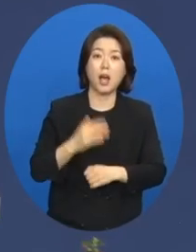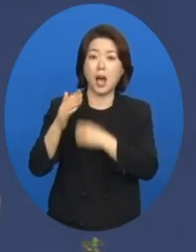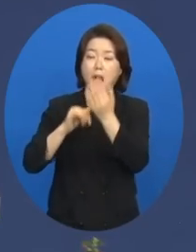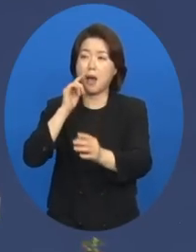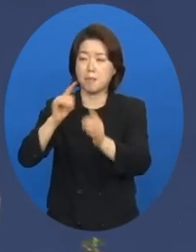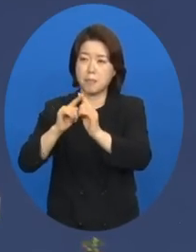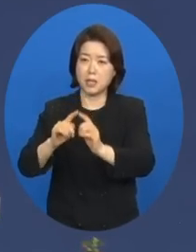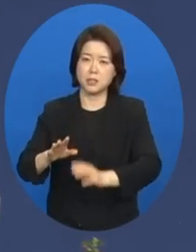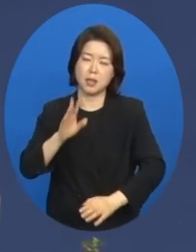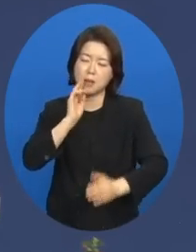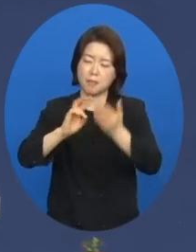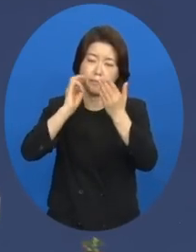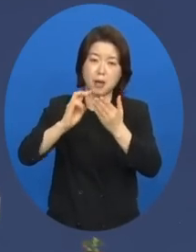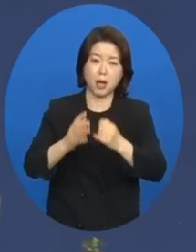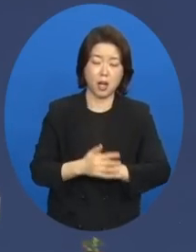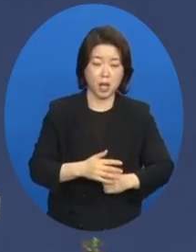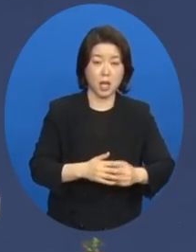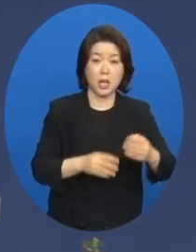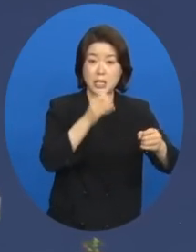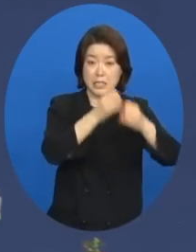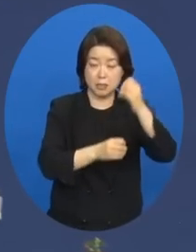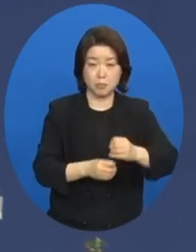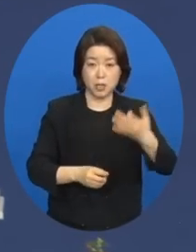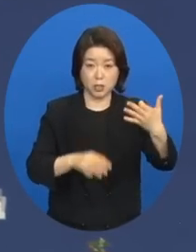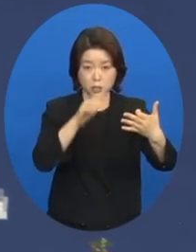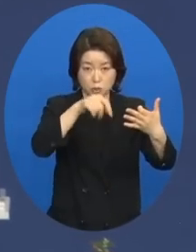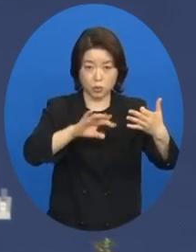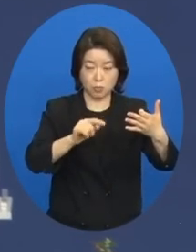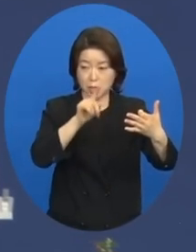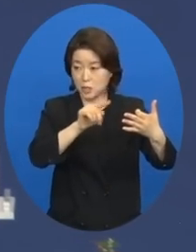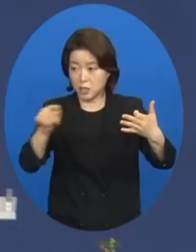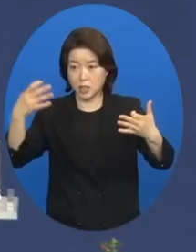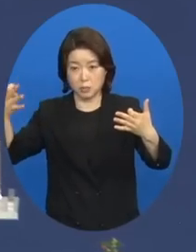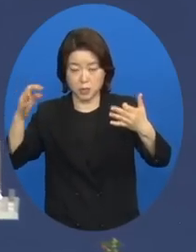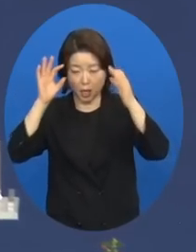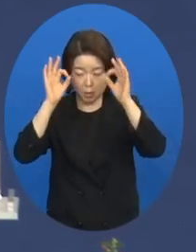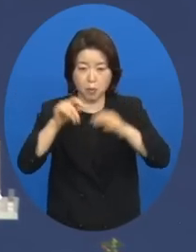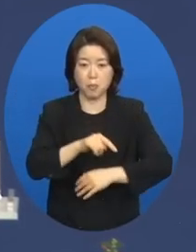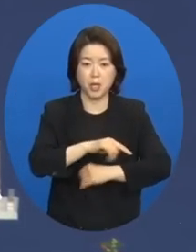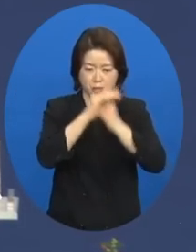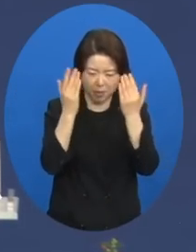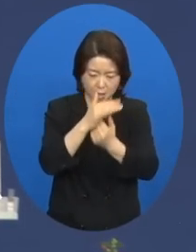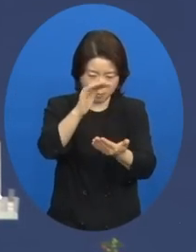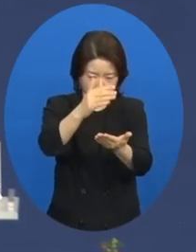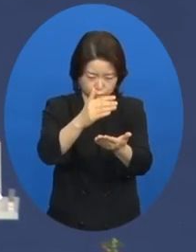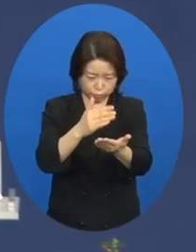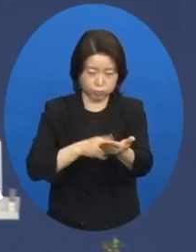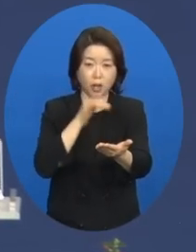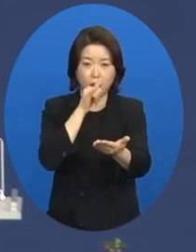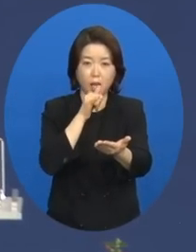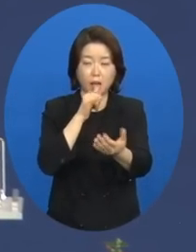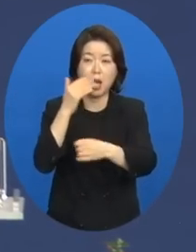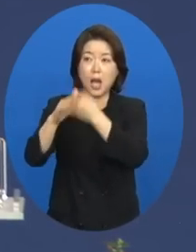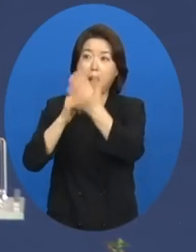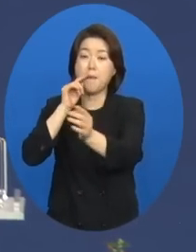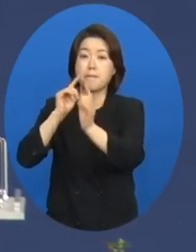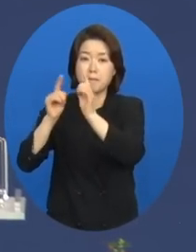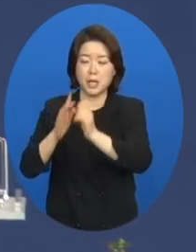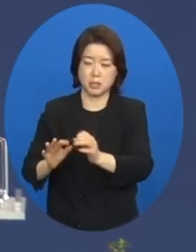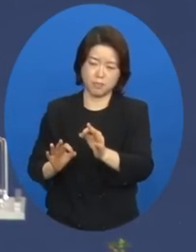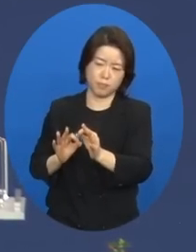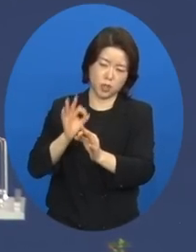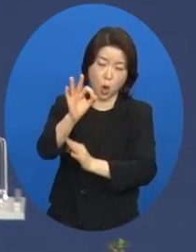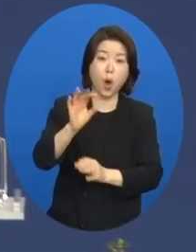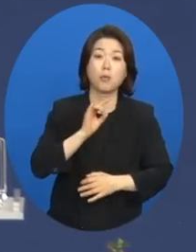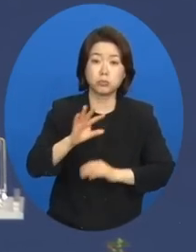대한 찬미가 19편, 10편 19편 1절에서 14절까지 그대로 소개가 되어 있습니다. 여러분, 하나님의 말씀은 영원할